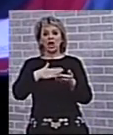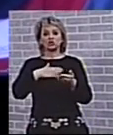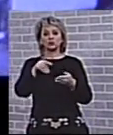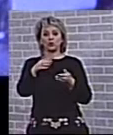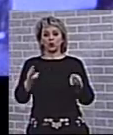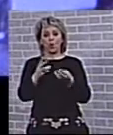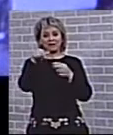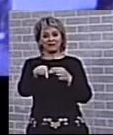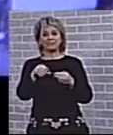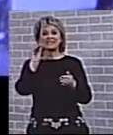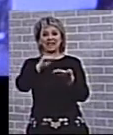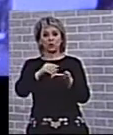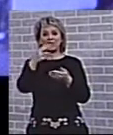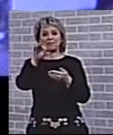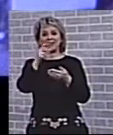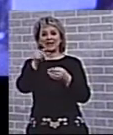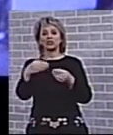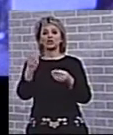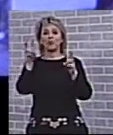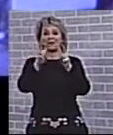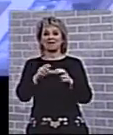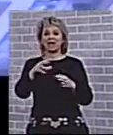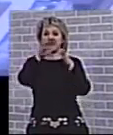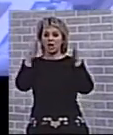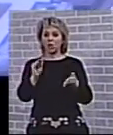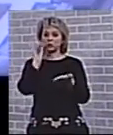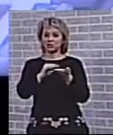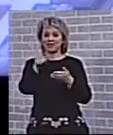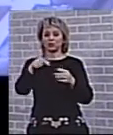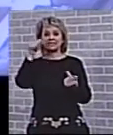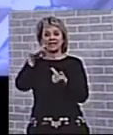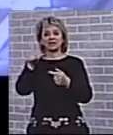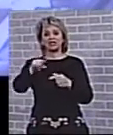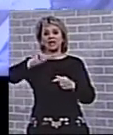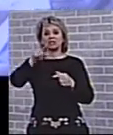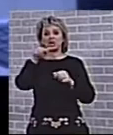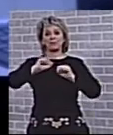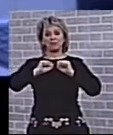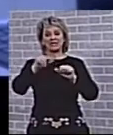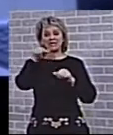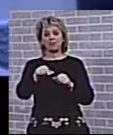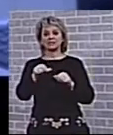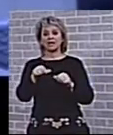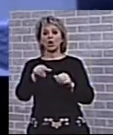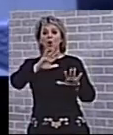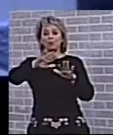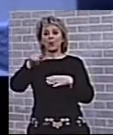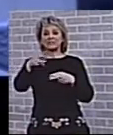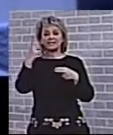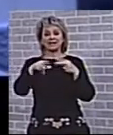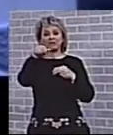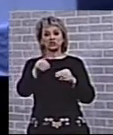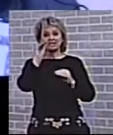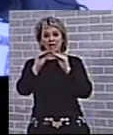топливом. Загрузка имитаторов – это еще и проверка реакторной установки на соответствие требованиям безопасности. После